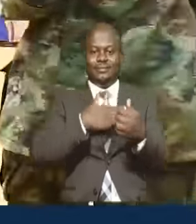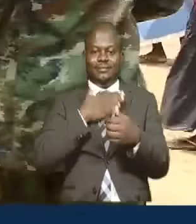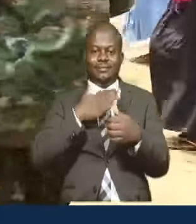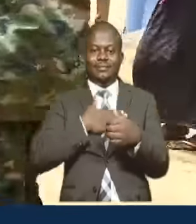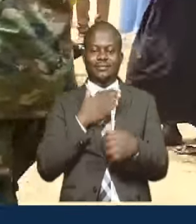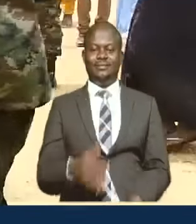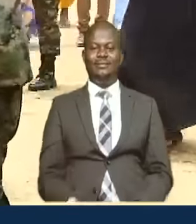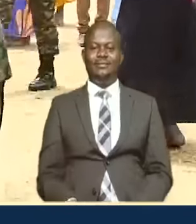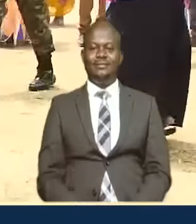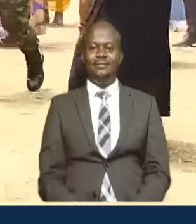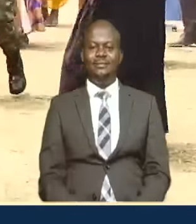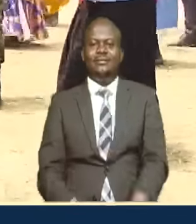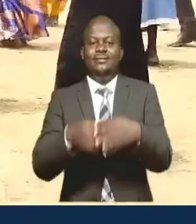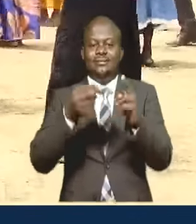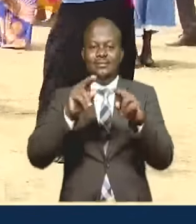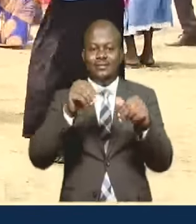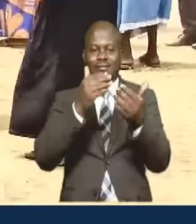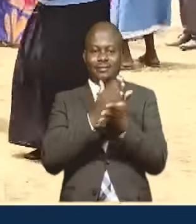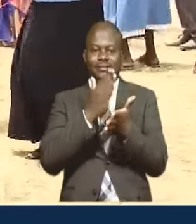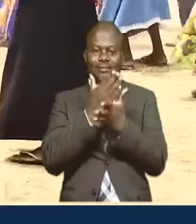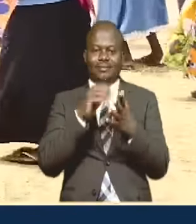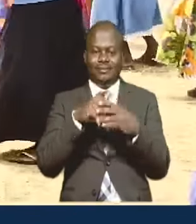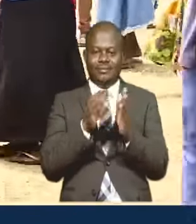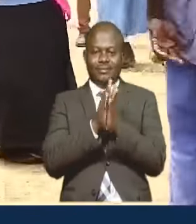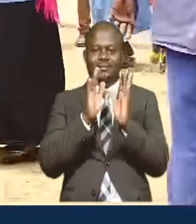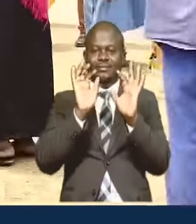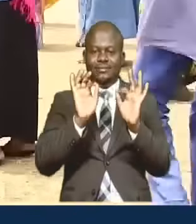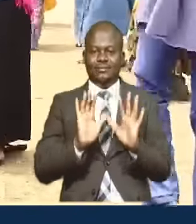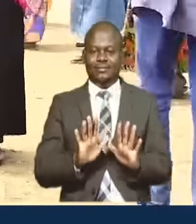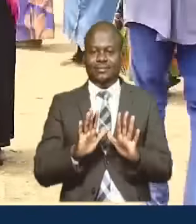byinshi urugendo rwagenze neza mu rusange rwari ruhire